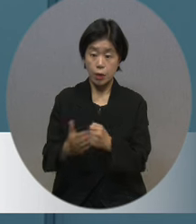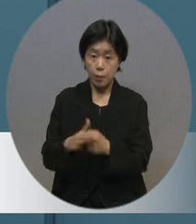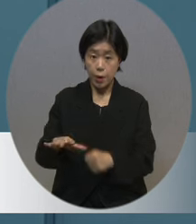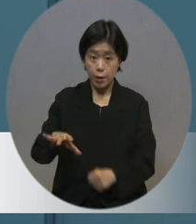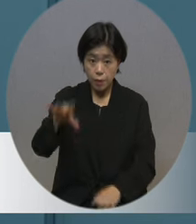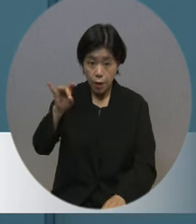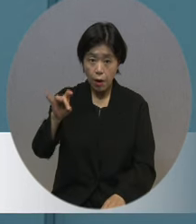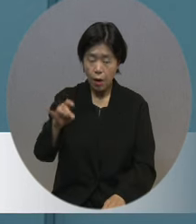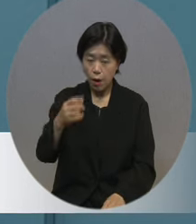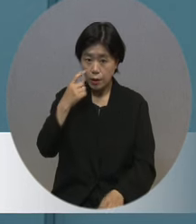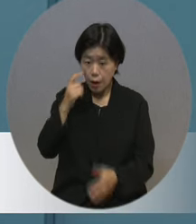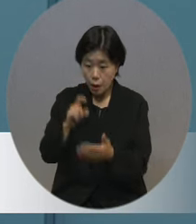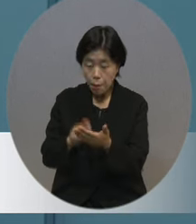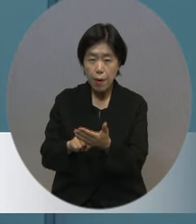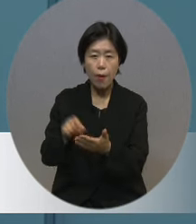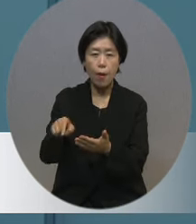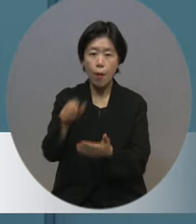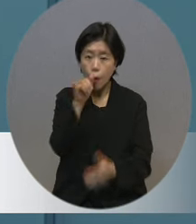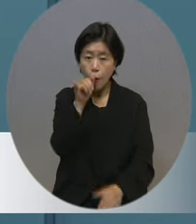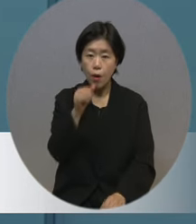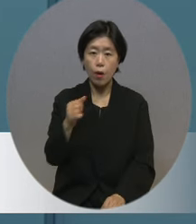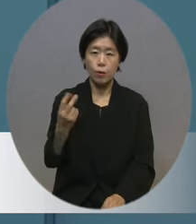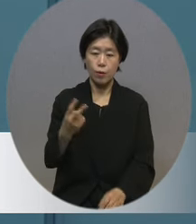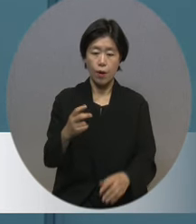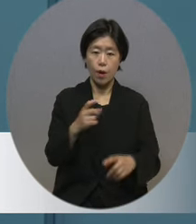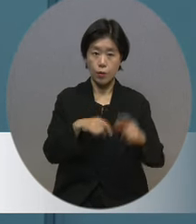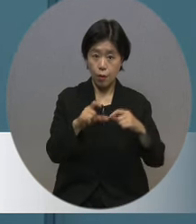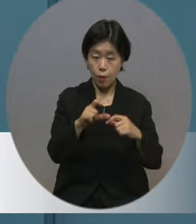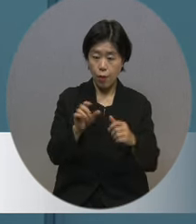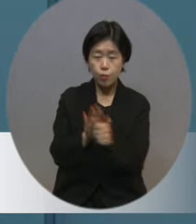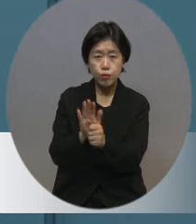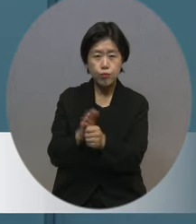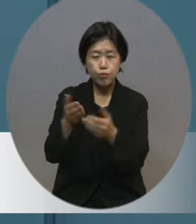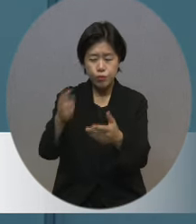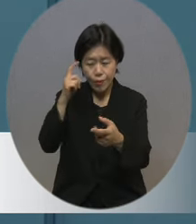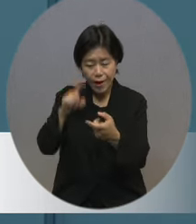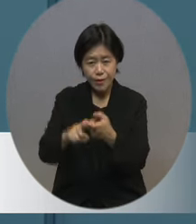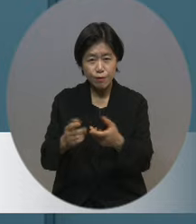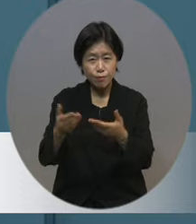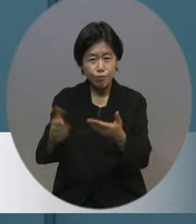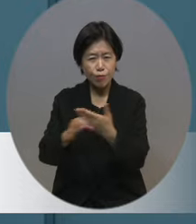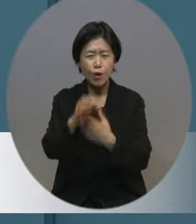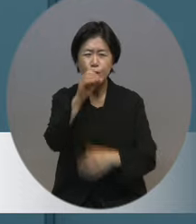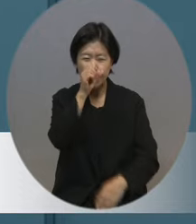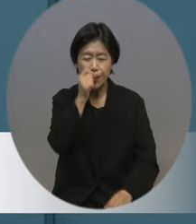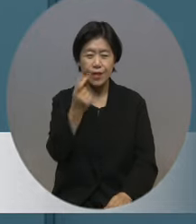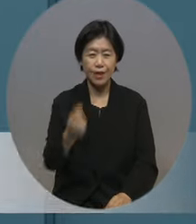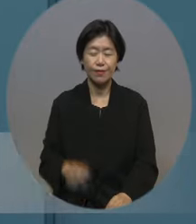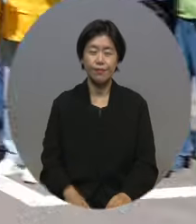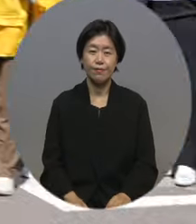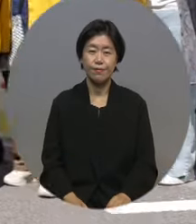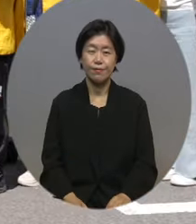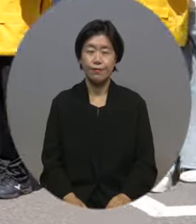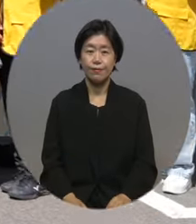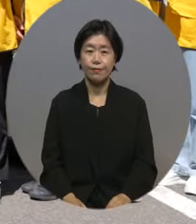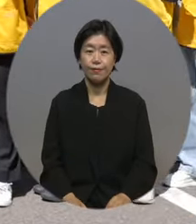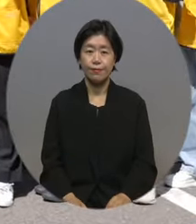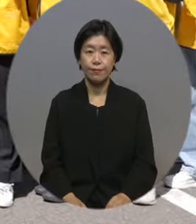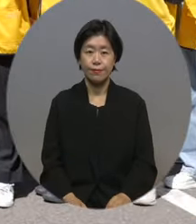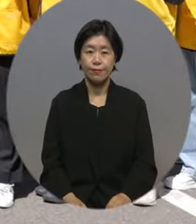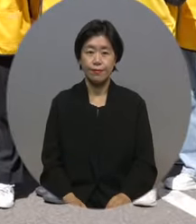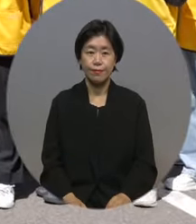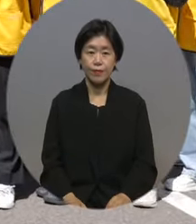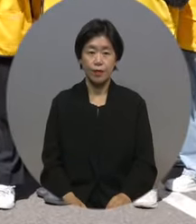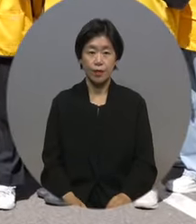새로 발굴을 해서 주민들께서 더 적극적으로 관심도 가져주시고 참여해 주시면 더 좋을 듯합니다.